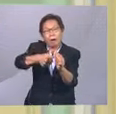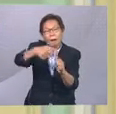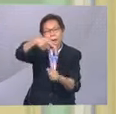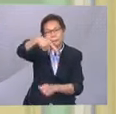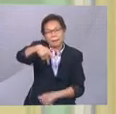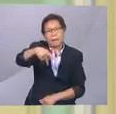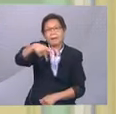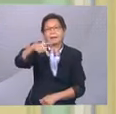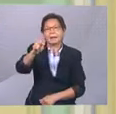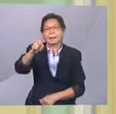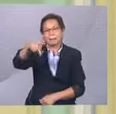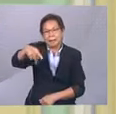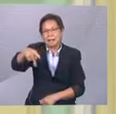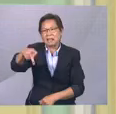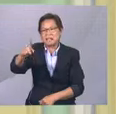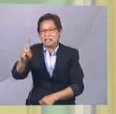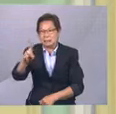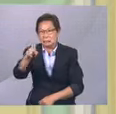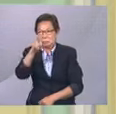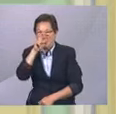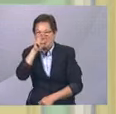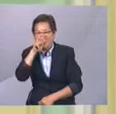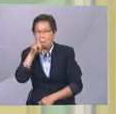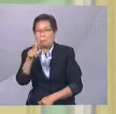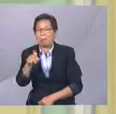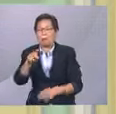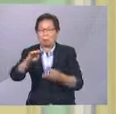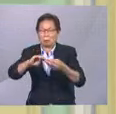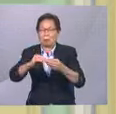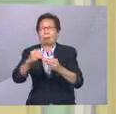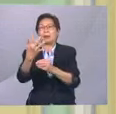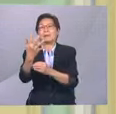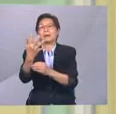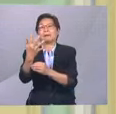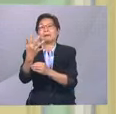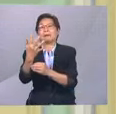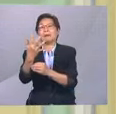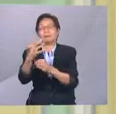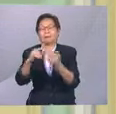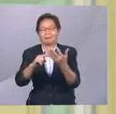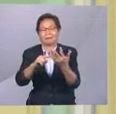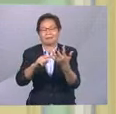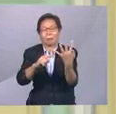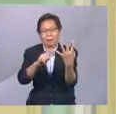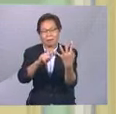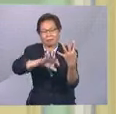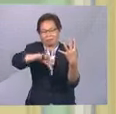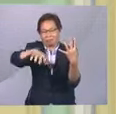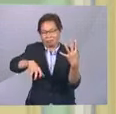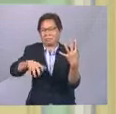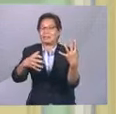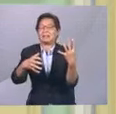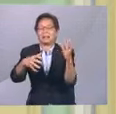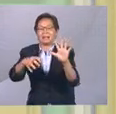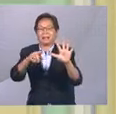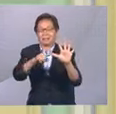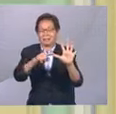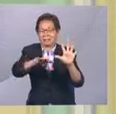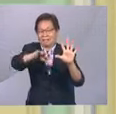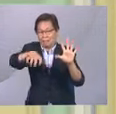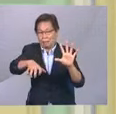bikepe diperkenankan yang kelima Hai di kawasan